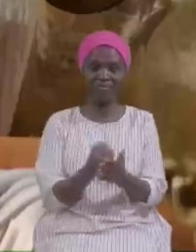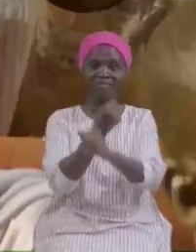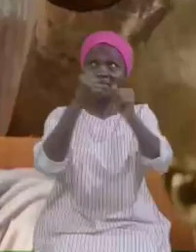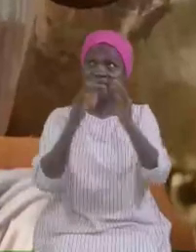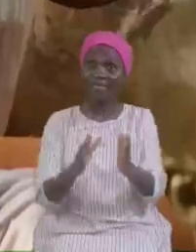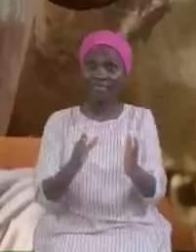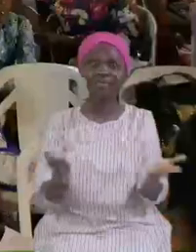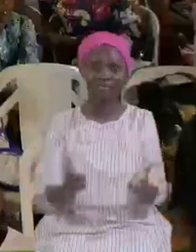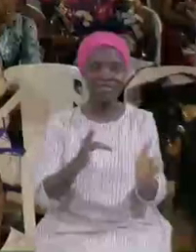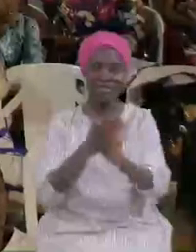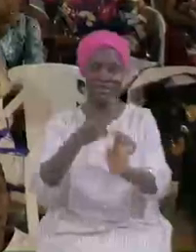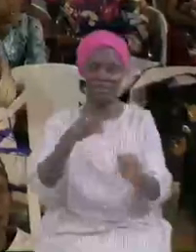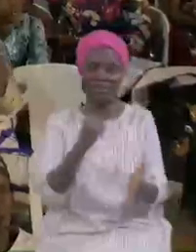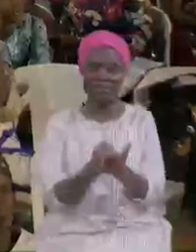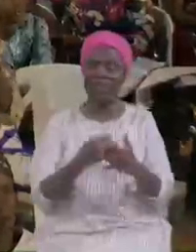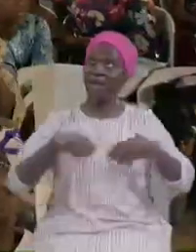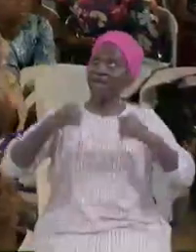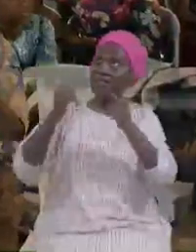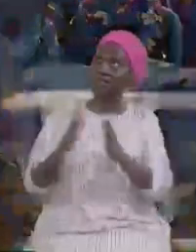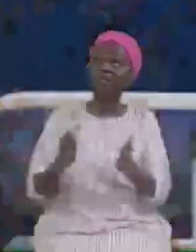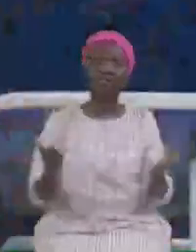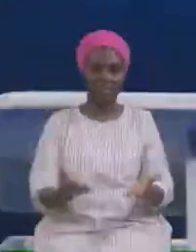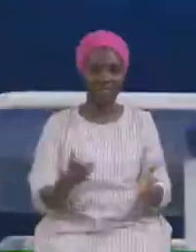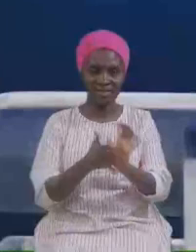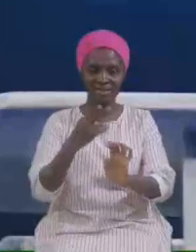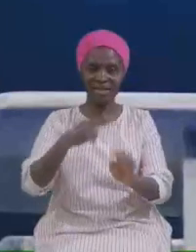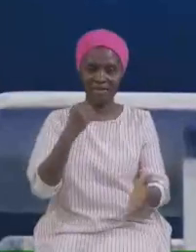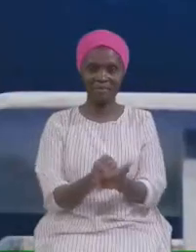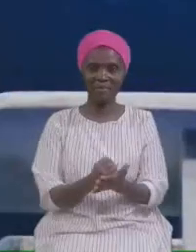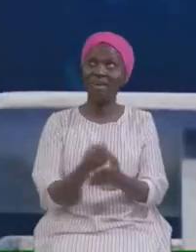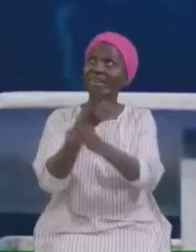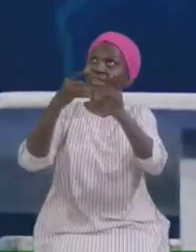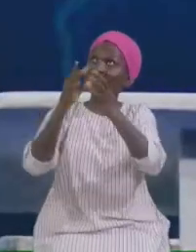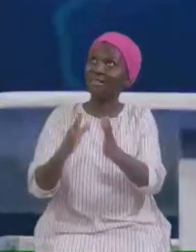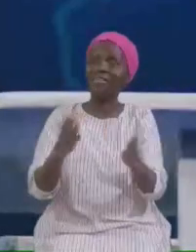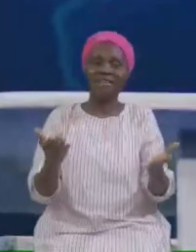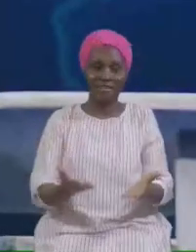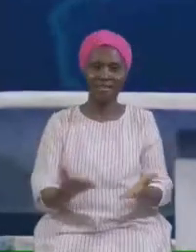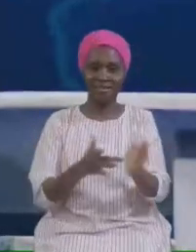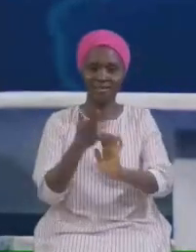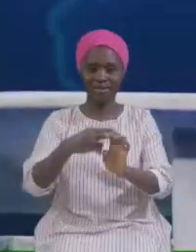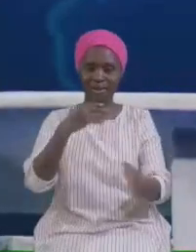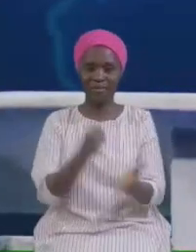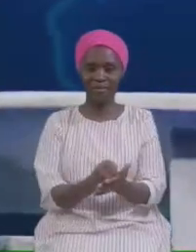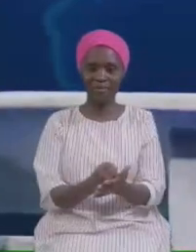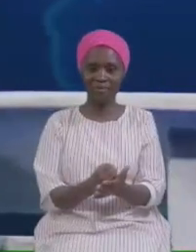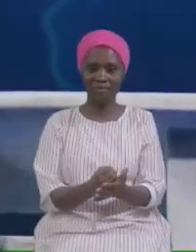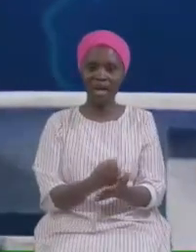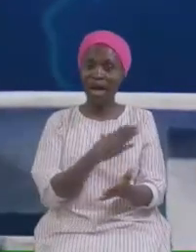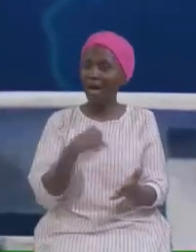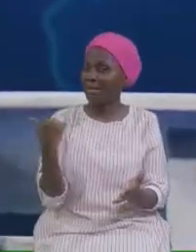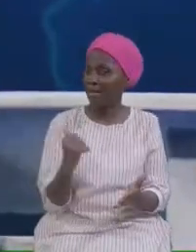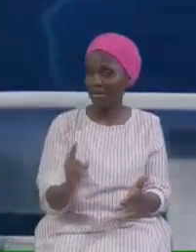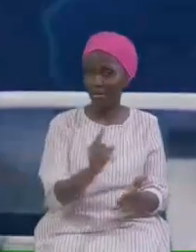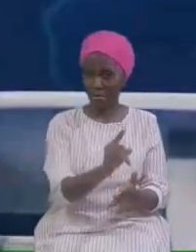Le sauveur est là. Le guérisseur est là. Le libérateur est là. Et